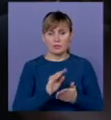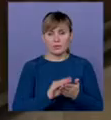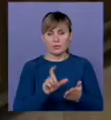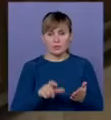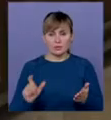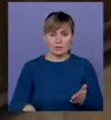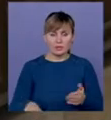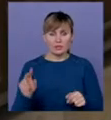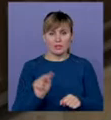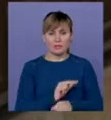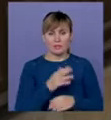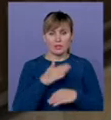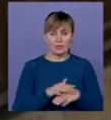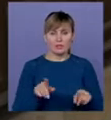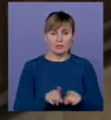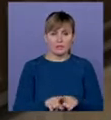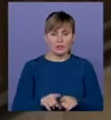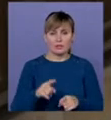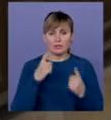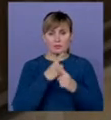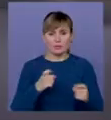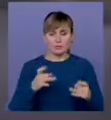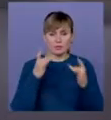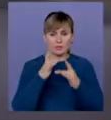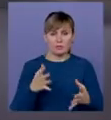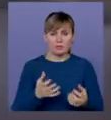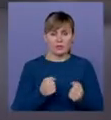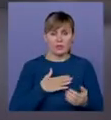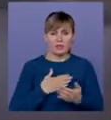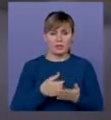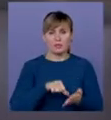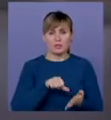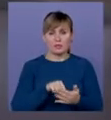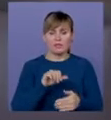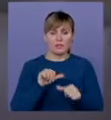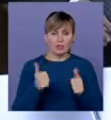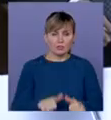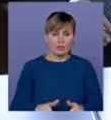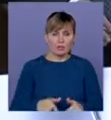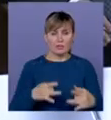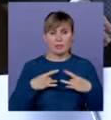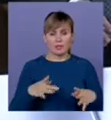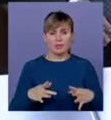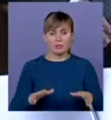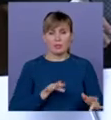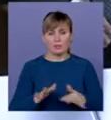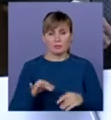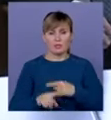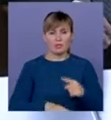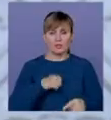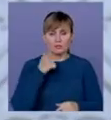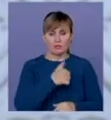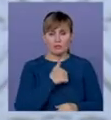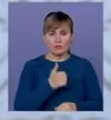капитальный ремонт хотим также призвал прочь створ ческую интеллигенцию принять активное участие формирование контента праздничных мероприятий следующего года